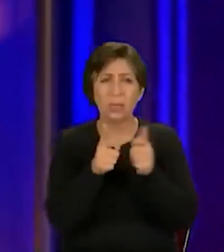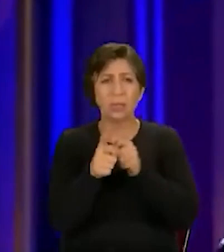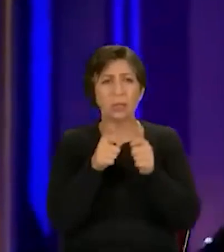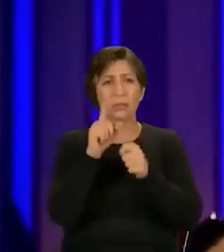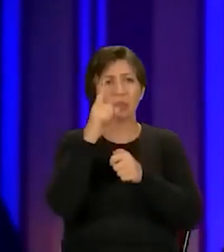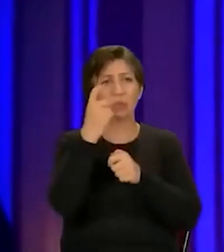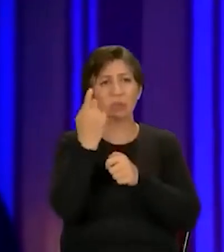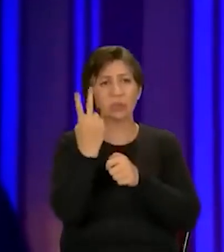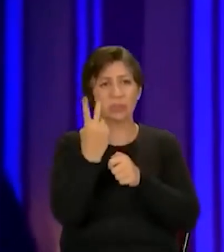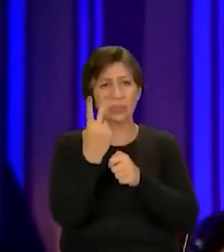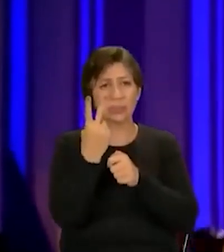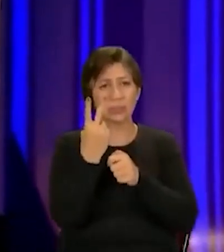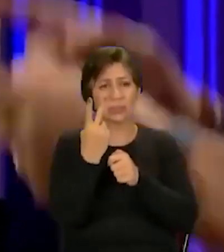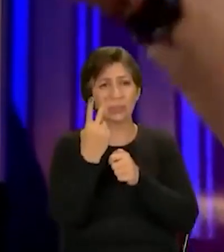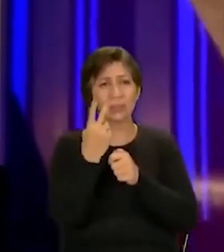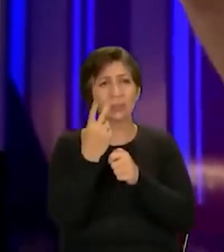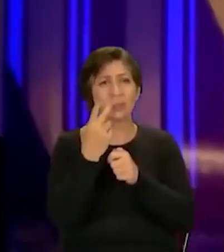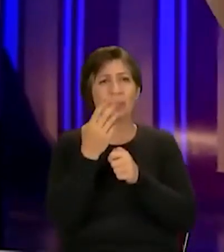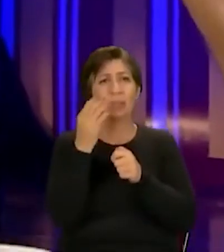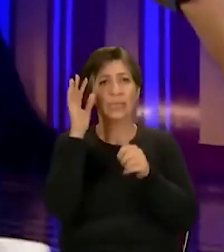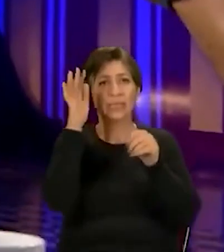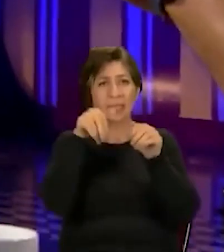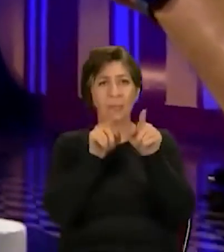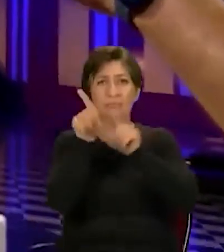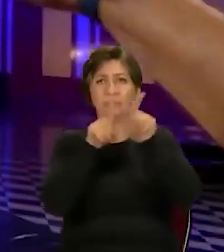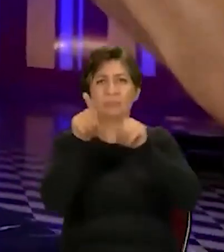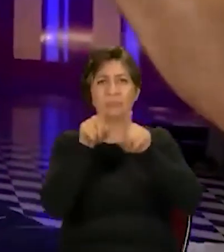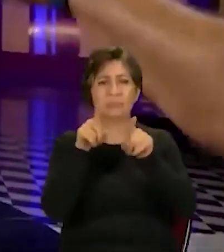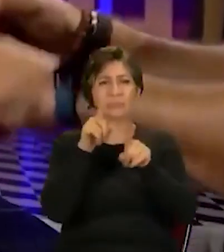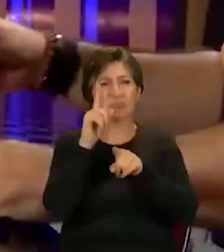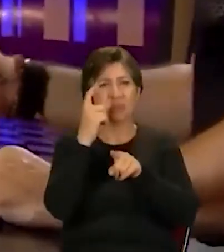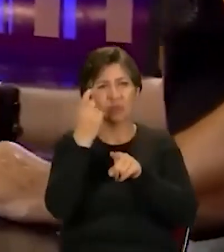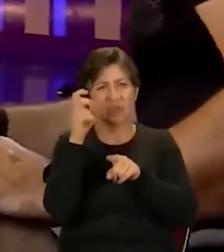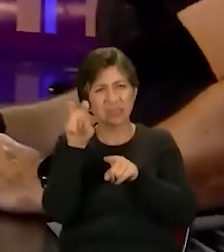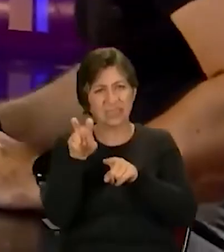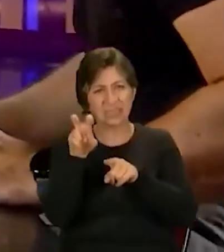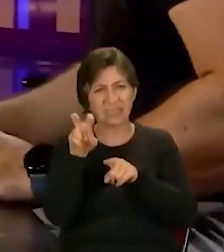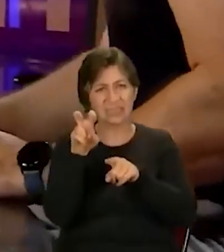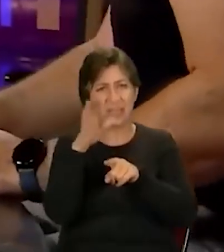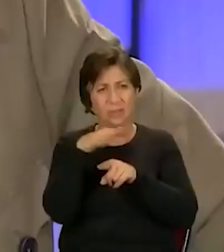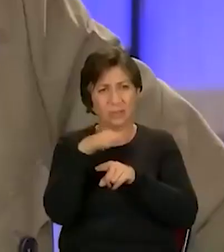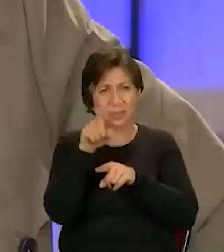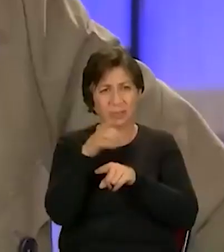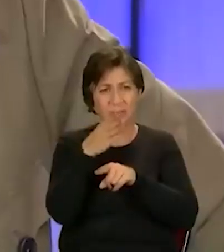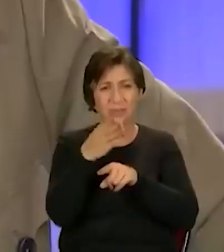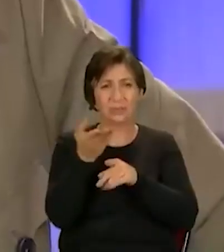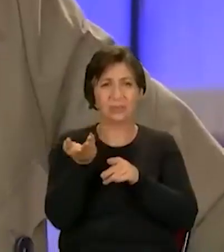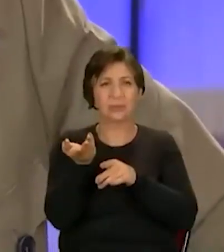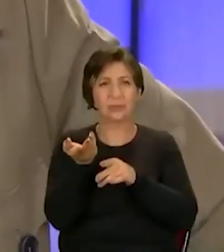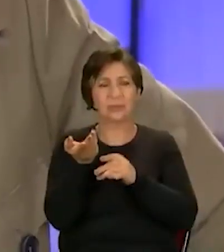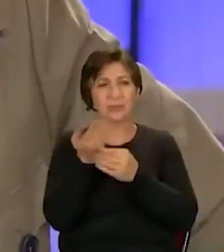Sene 1998. Tabii tabii. Yani geleni vur oyunlarından biri işte. Gidiyorum, sene 1998 diyerek aşağıladılar mı sizi? Tabii ben